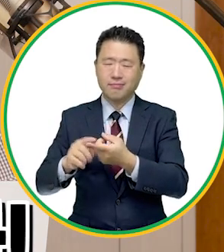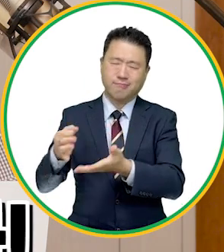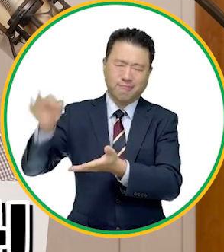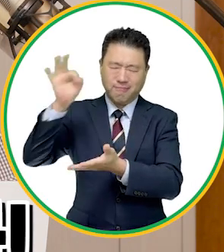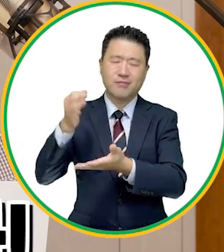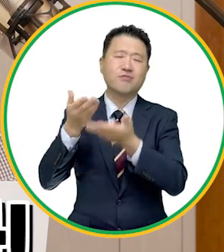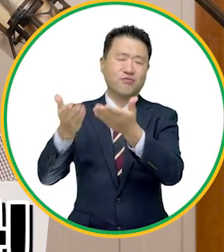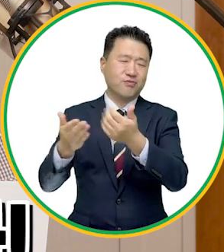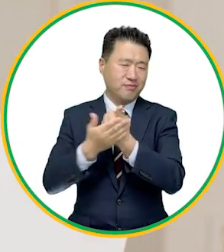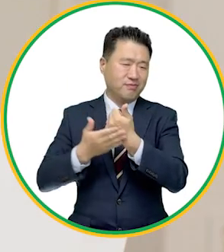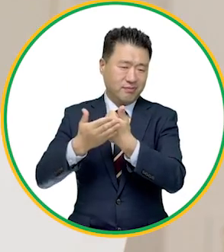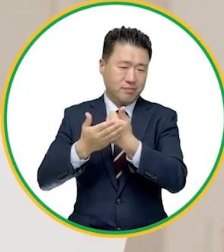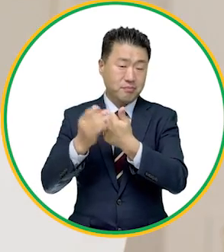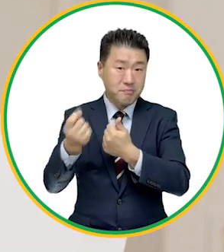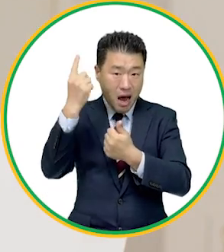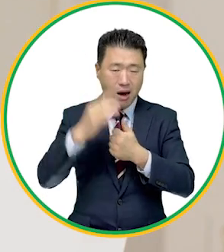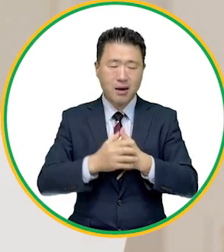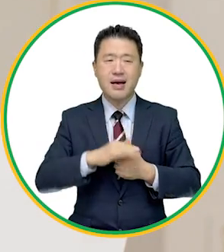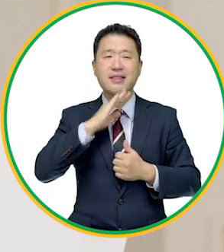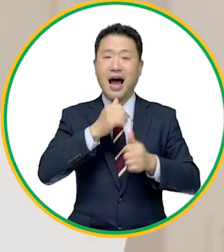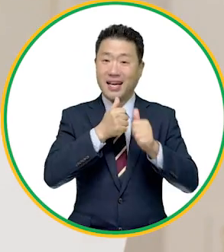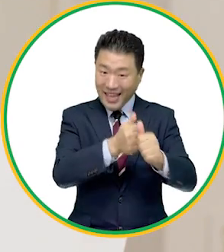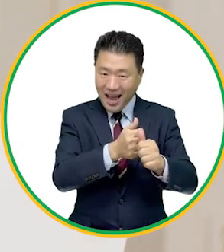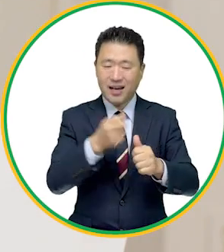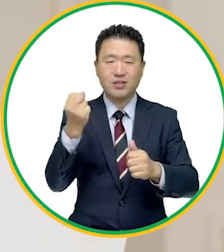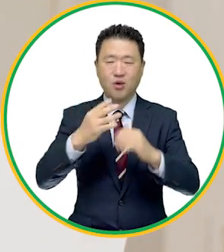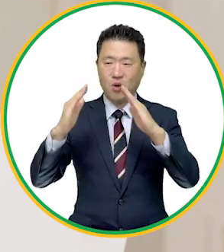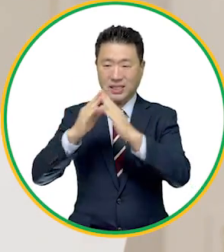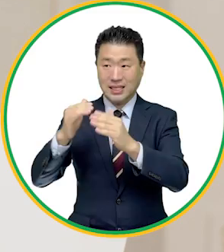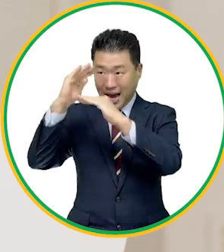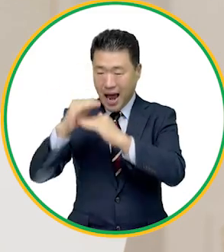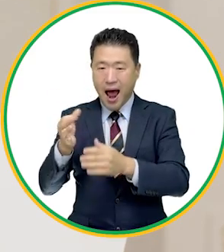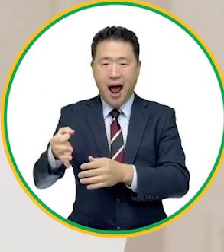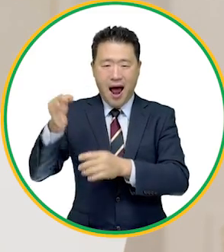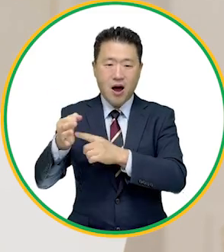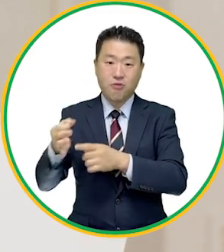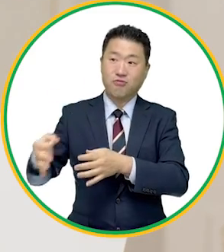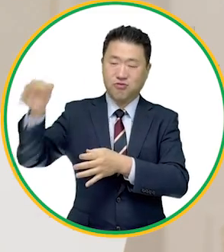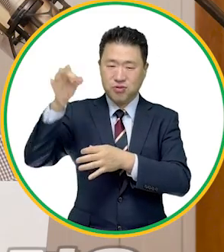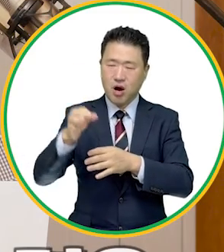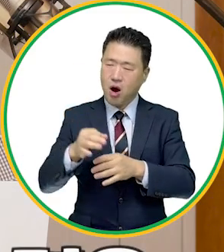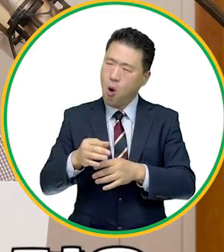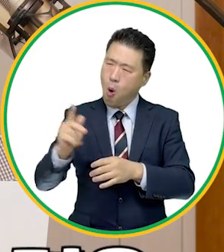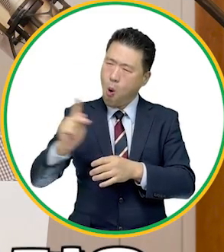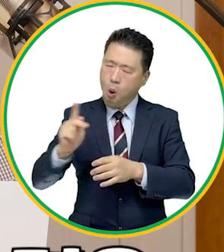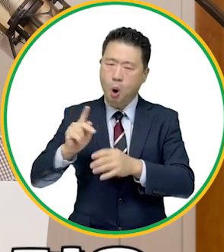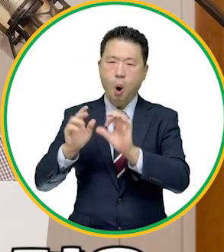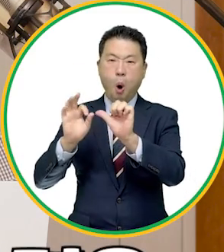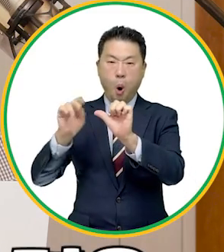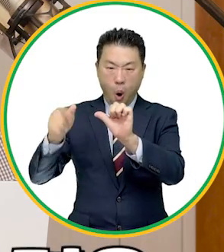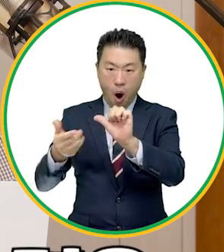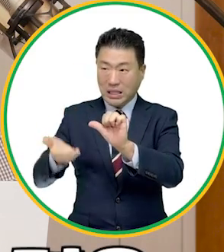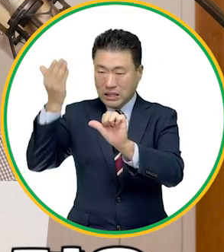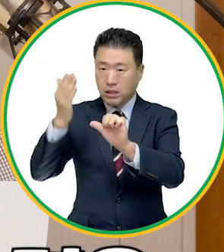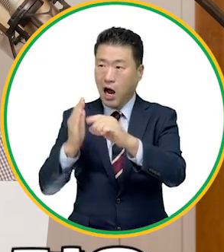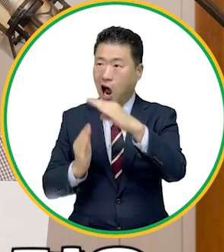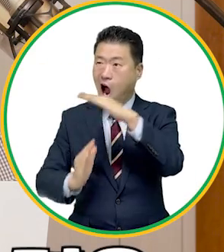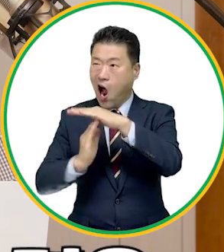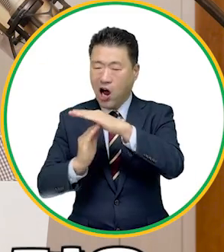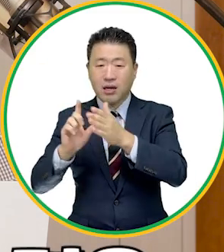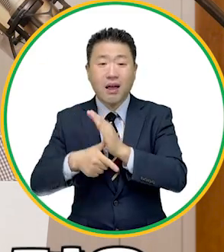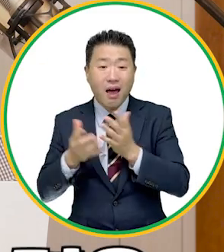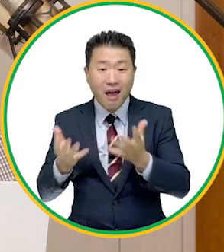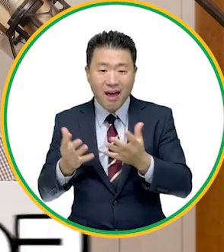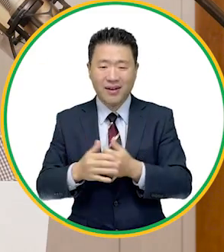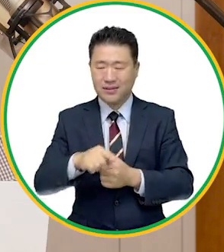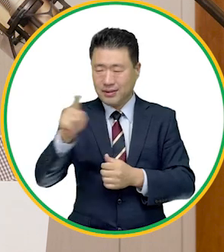산정된다고 보시면 됩니다. 그렇기 때문에 가입 연령과 주택 가격이 높아 기존 총 대출 한도 5억 원에 걸리시는